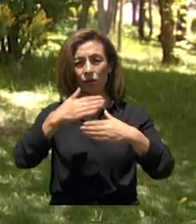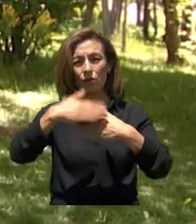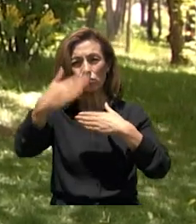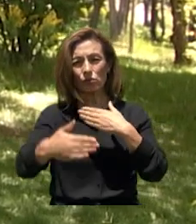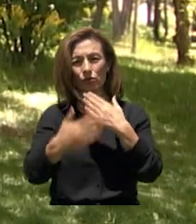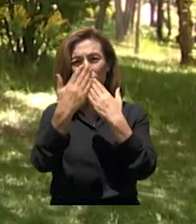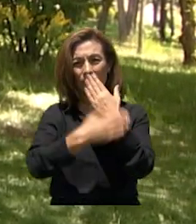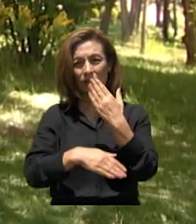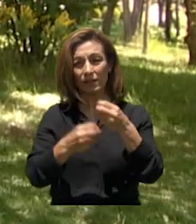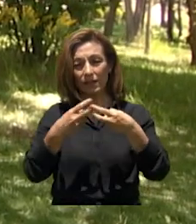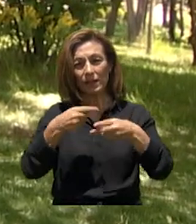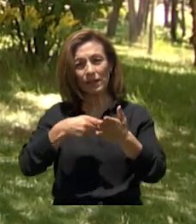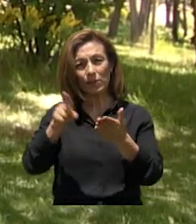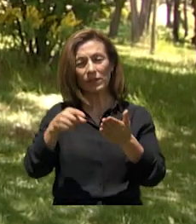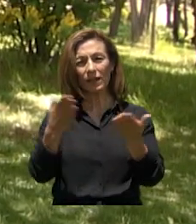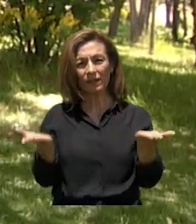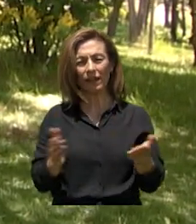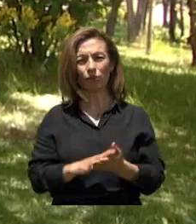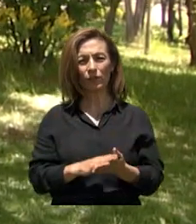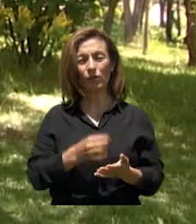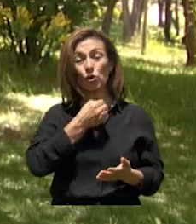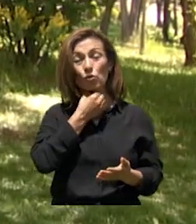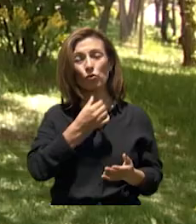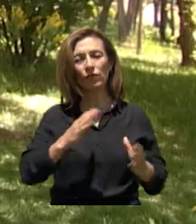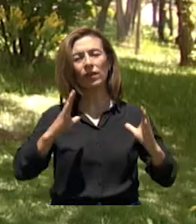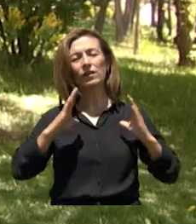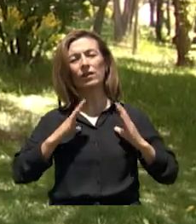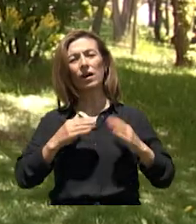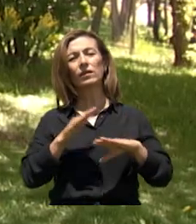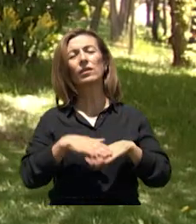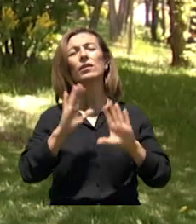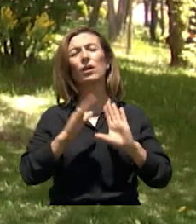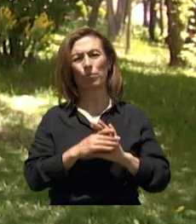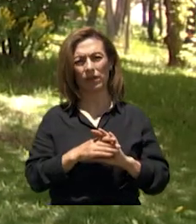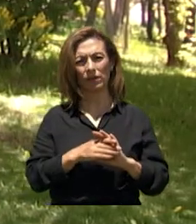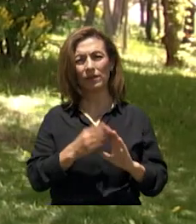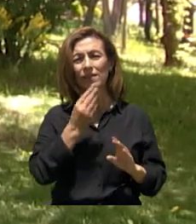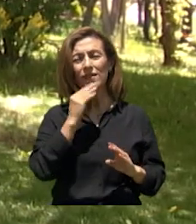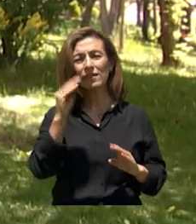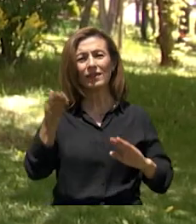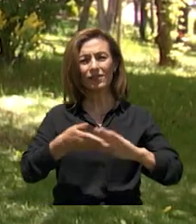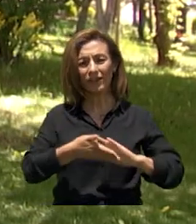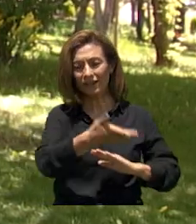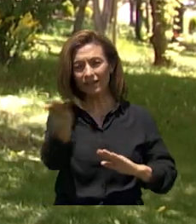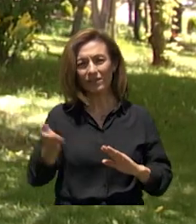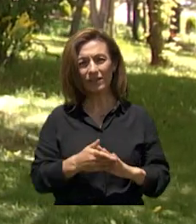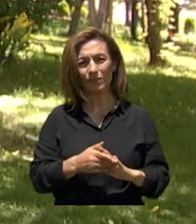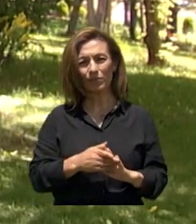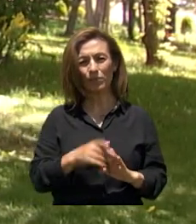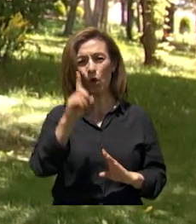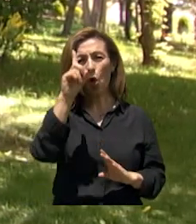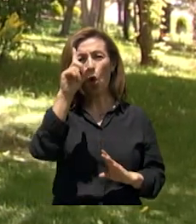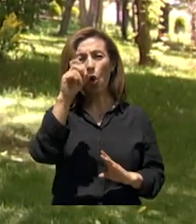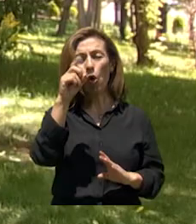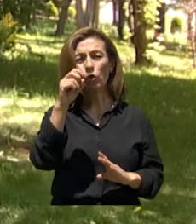sınırlamasının kaldırılmış olmasından dolayı lütfen rehavete kapılmayalım genç arkadaşlarım 16